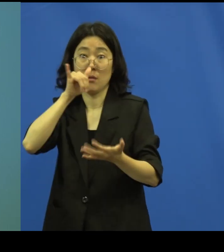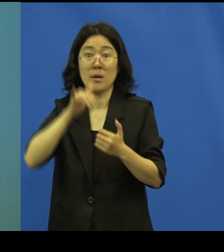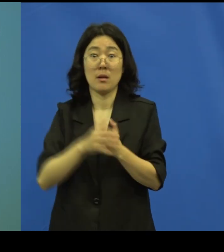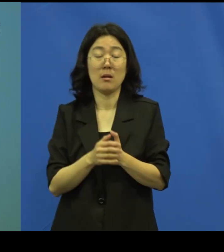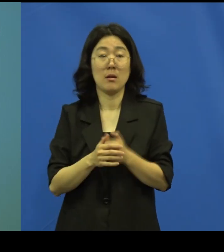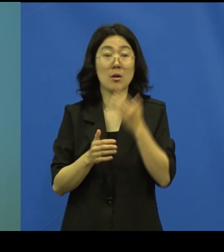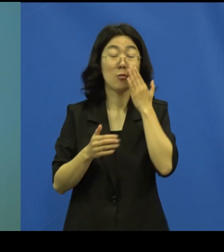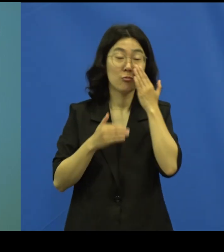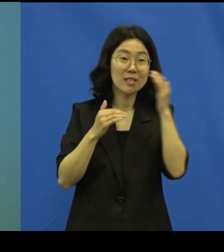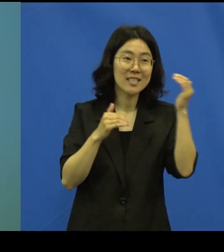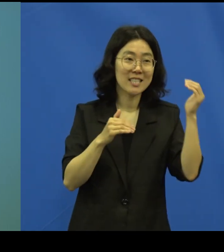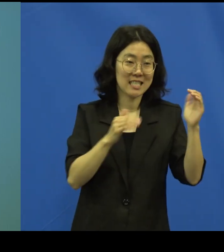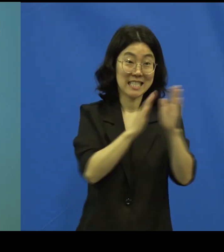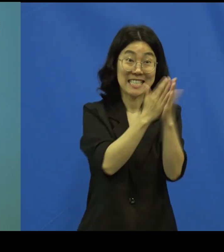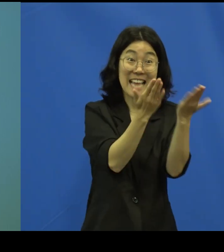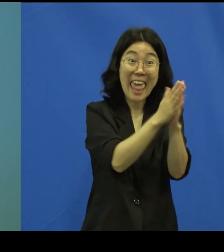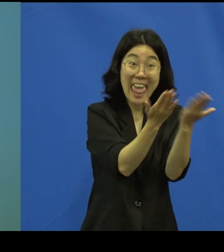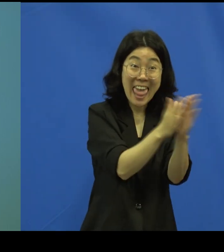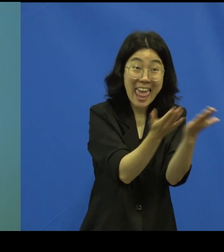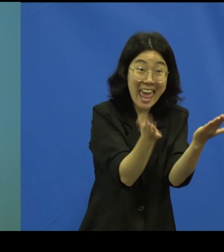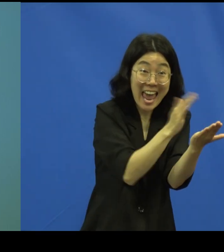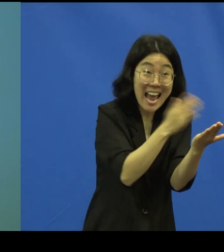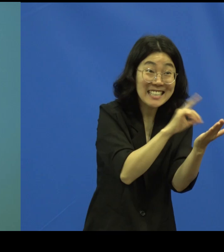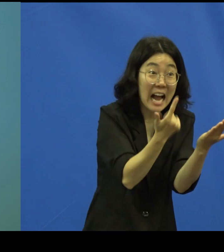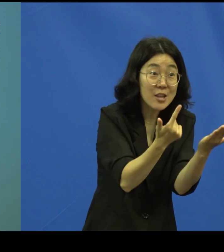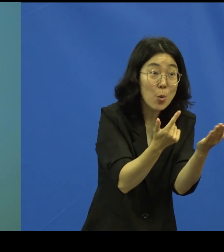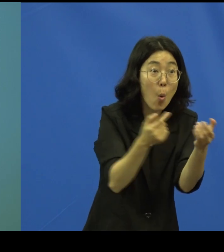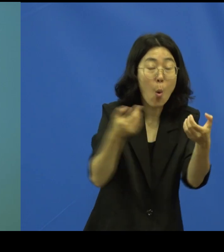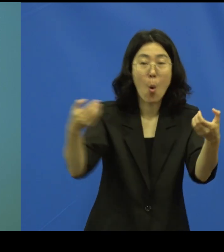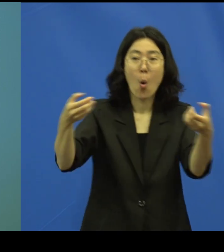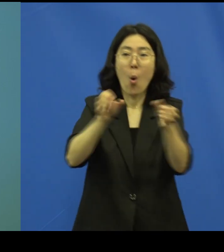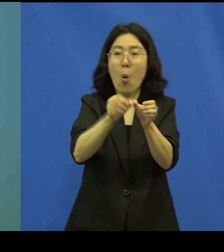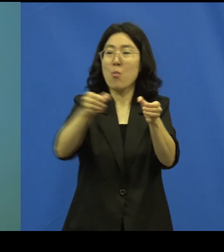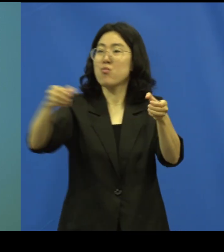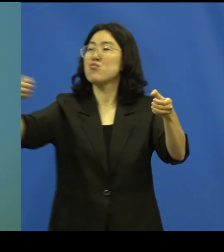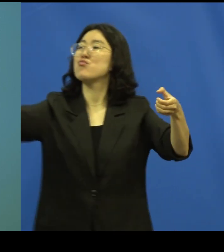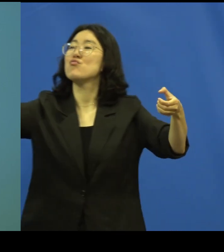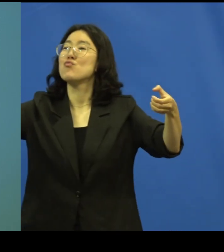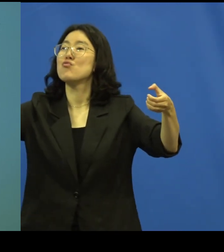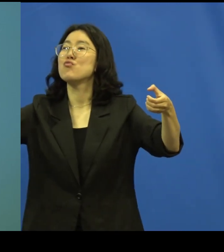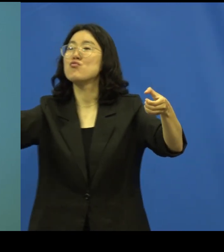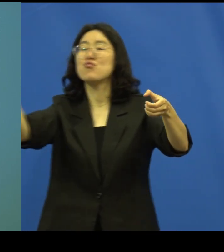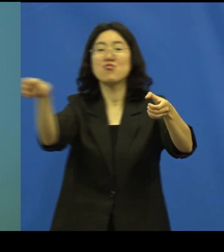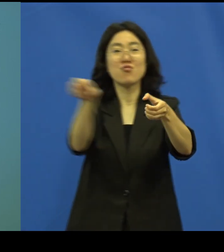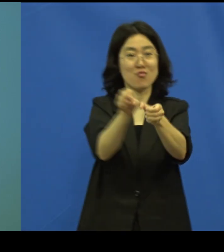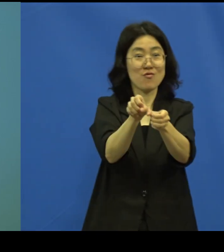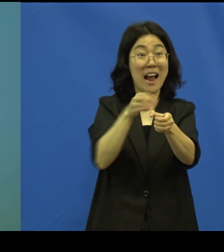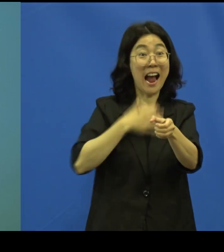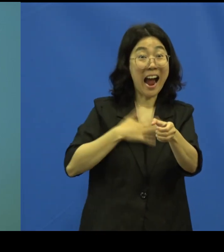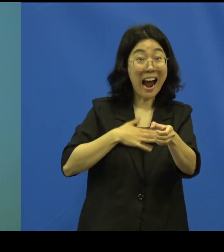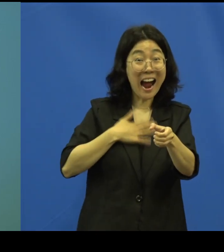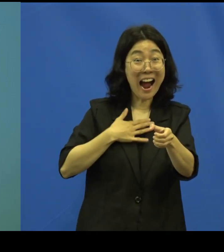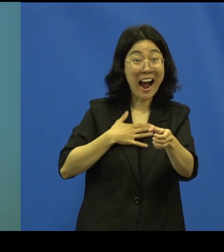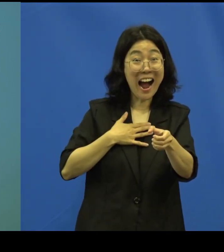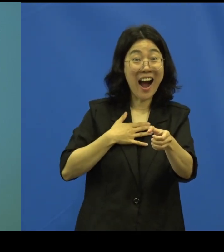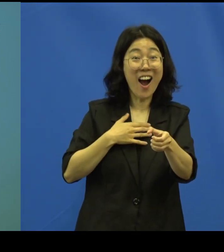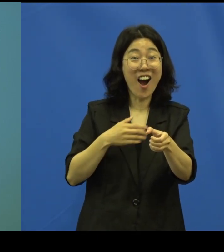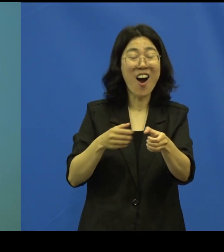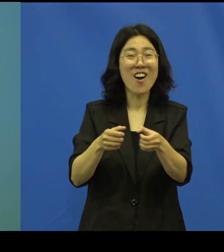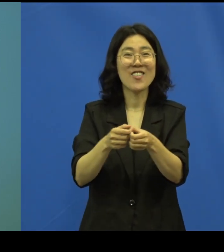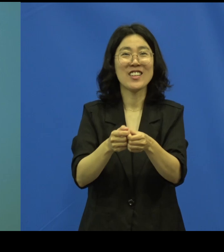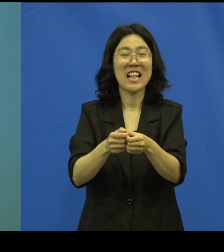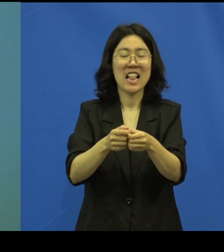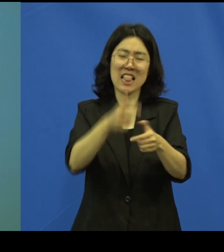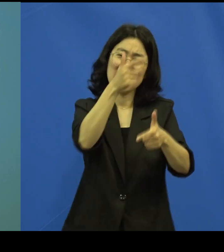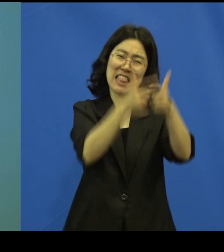같은 책이 아니죠. 양피지 같은 파피루스라고도 합니다. 나무 잎이나